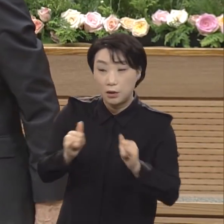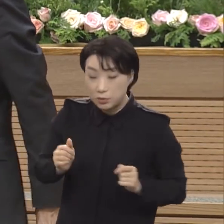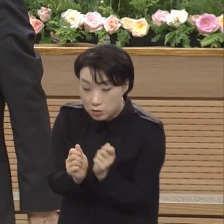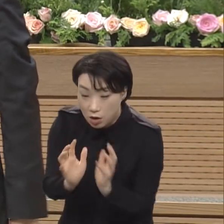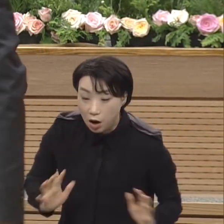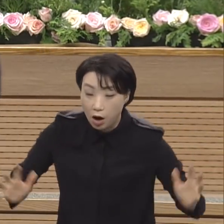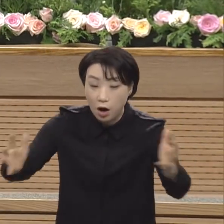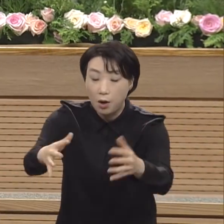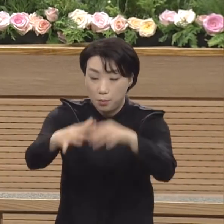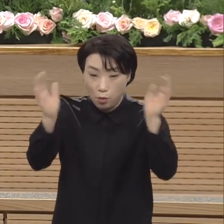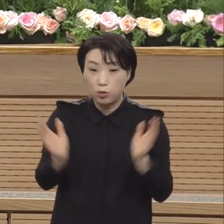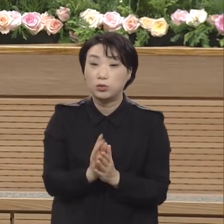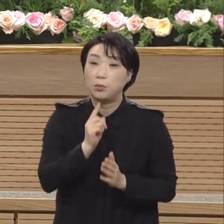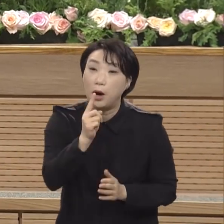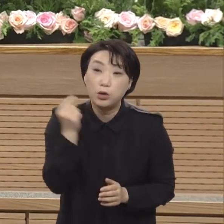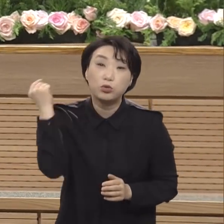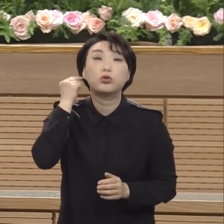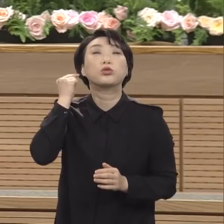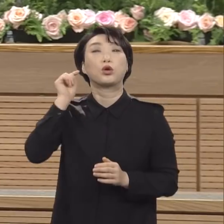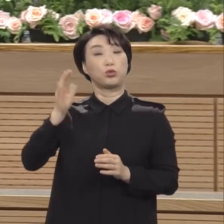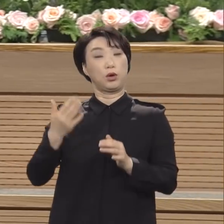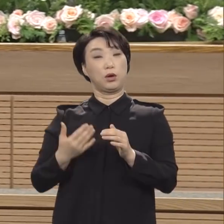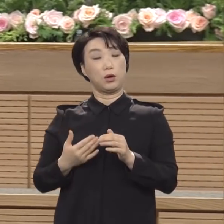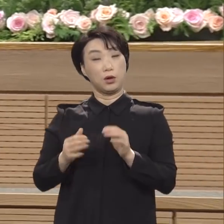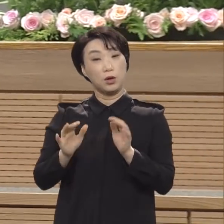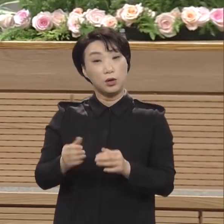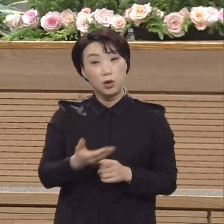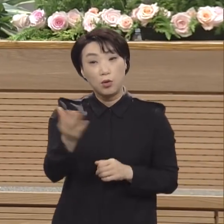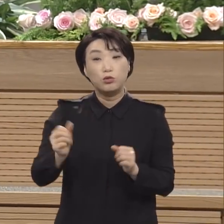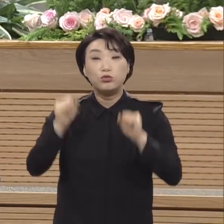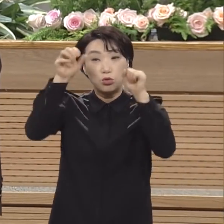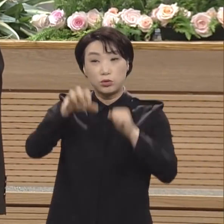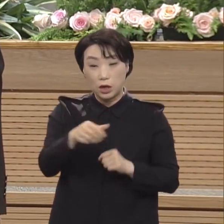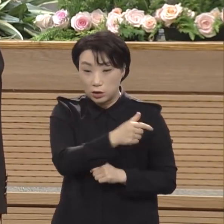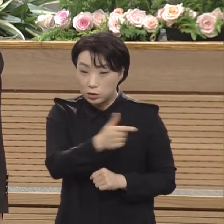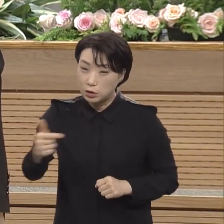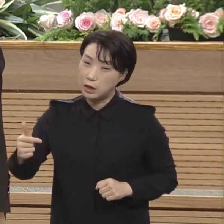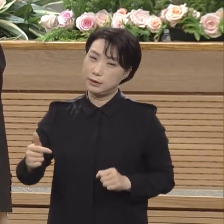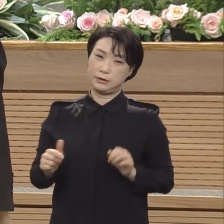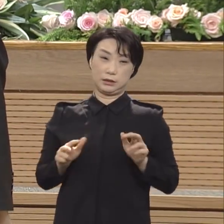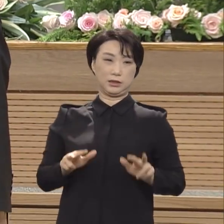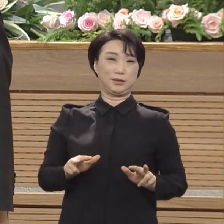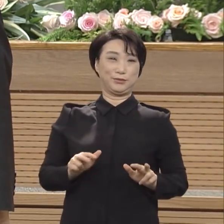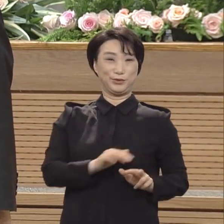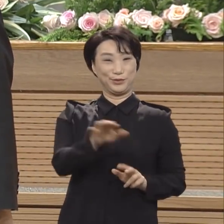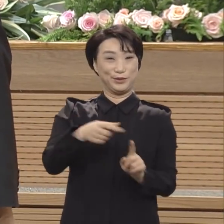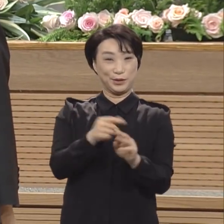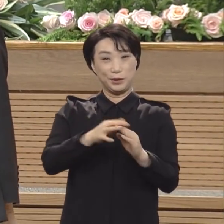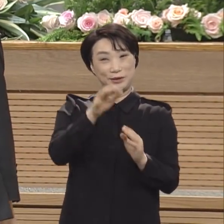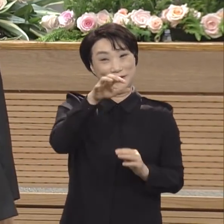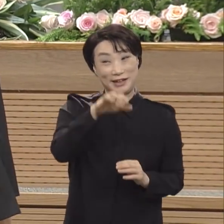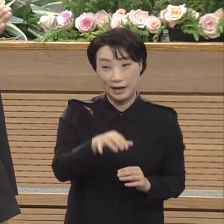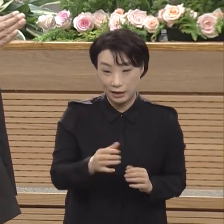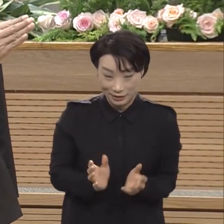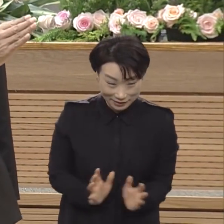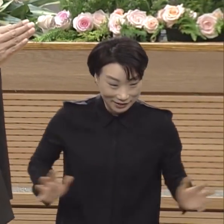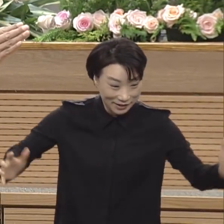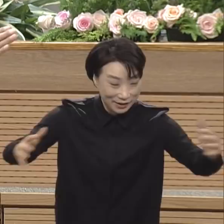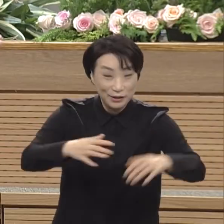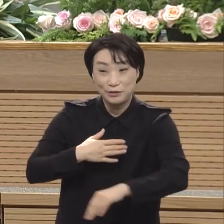듣게 돼 있는데 그 운동장 크기가 아마 우리 교회의 반절쯤